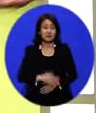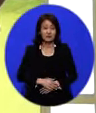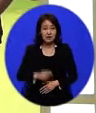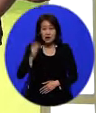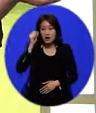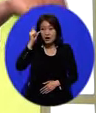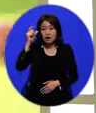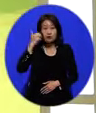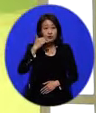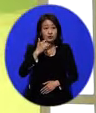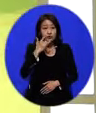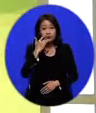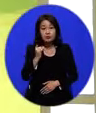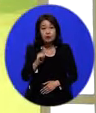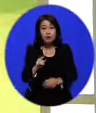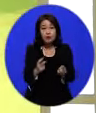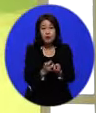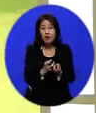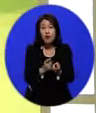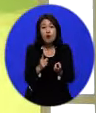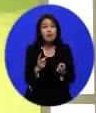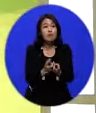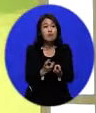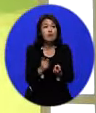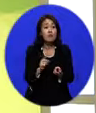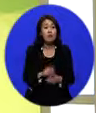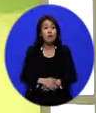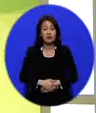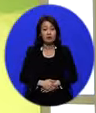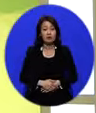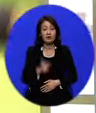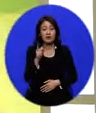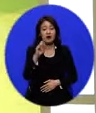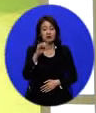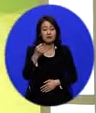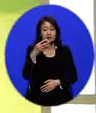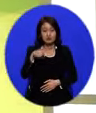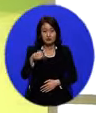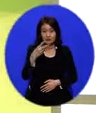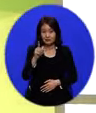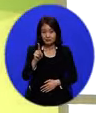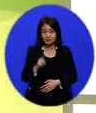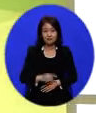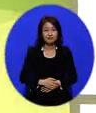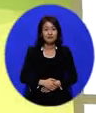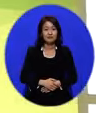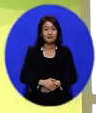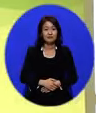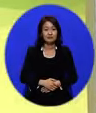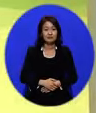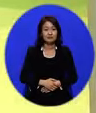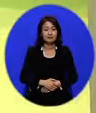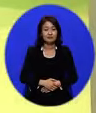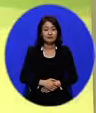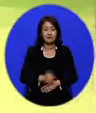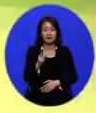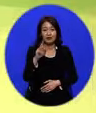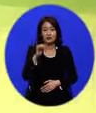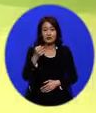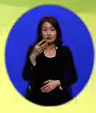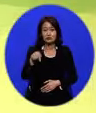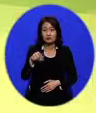그러면 지혜로운 부모가 되어서는 어떻게? 뭘로? 뭘로? 하부르타로. 네.